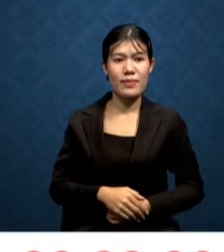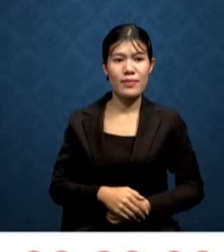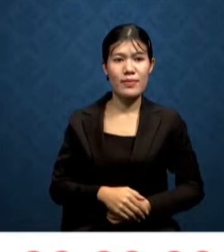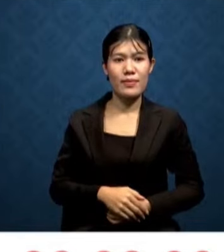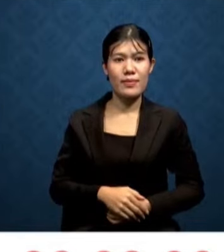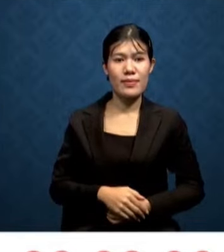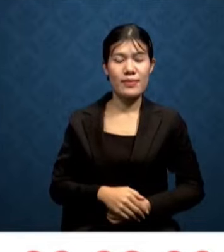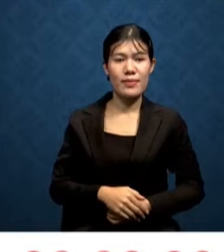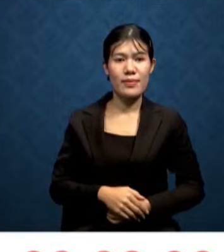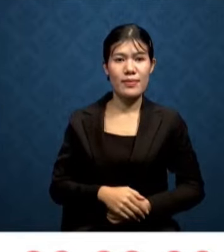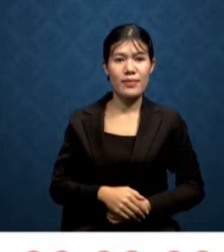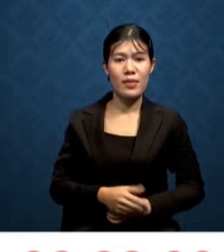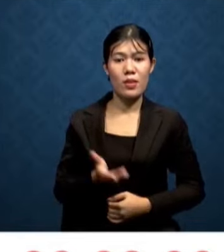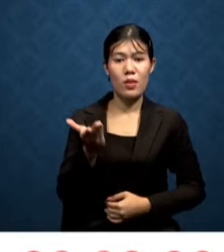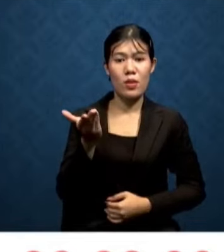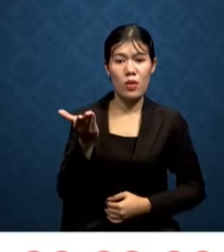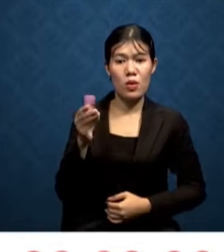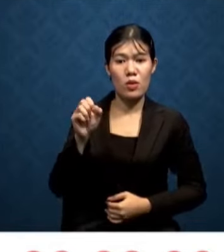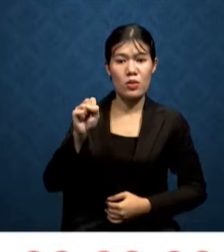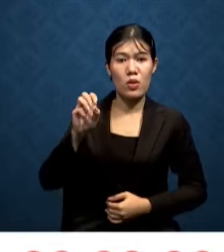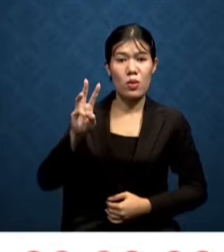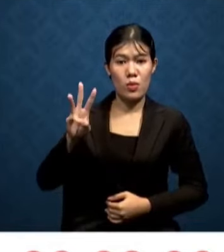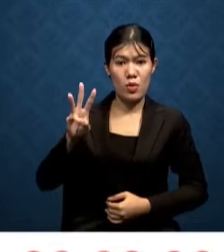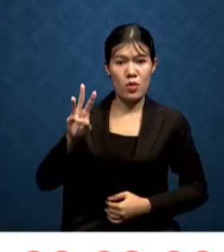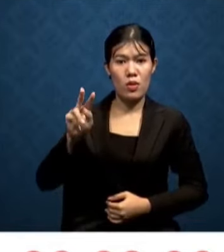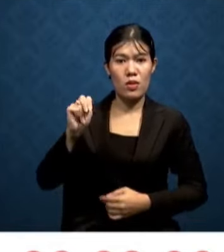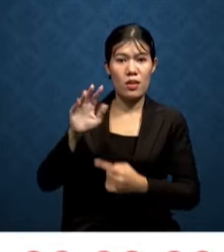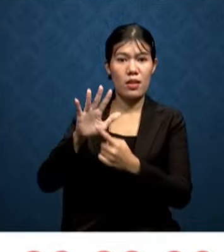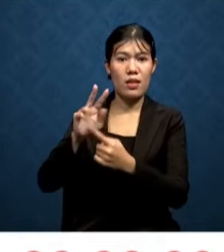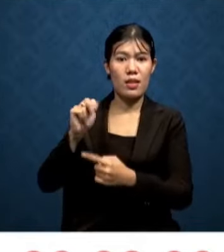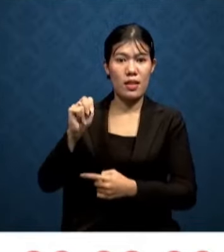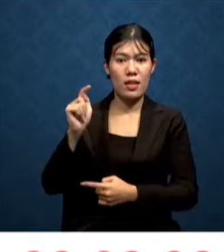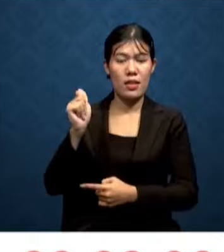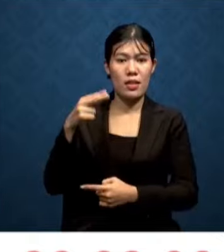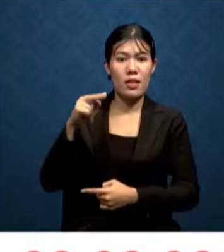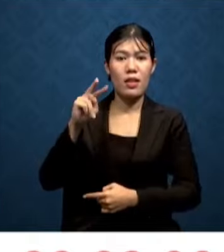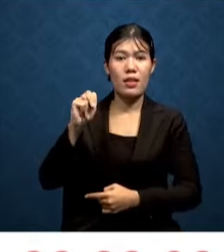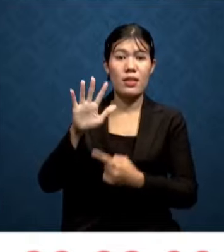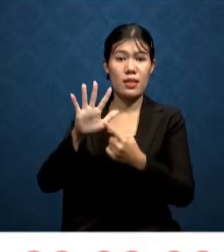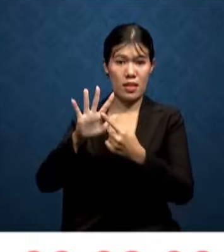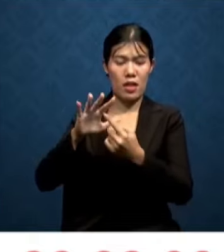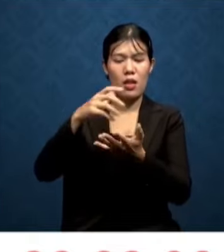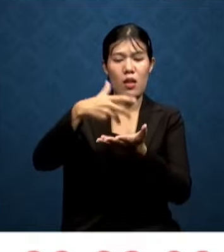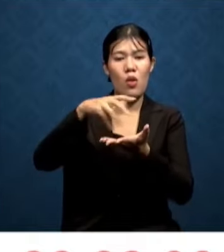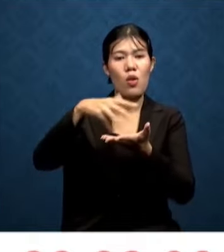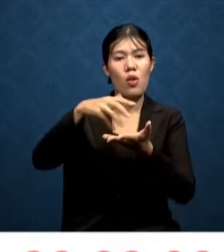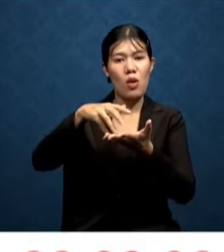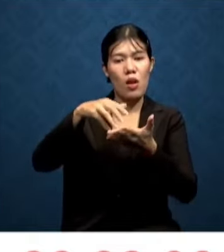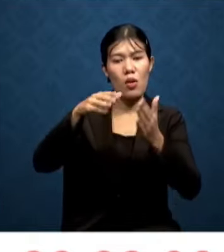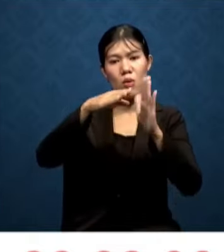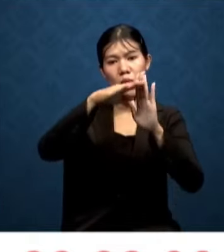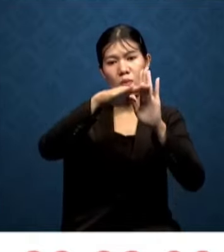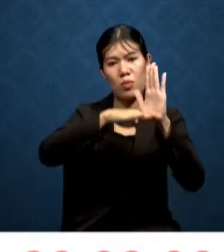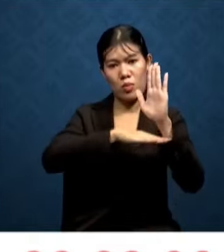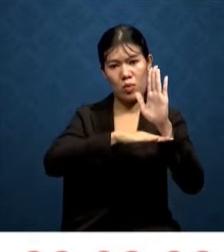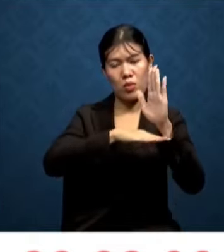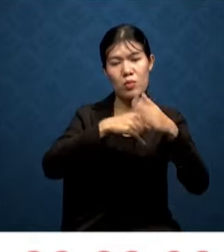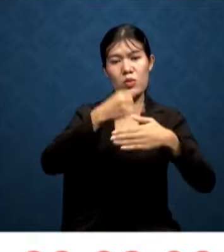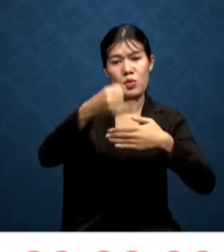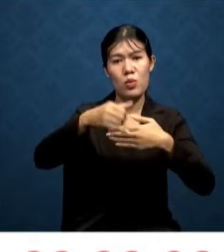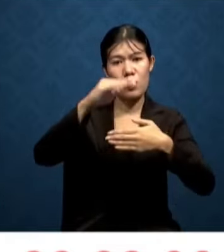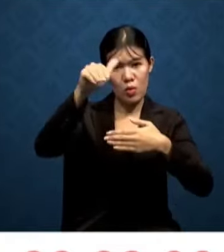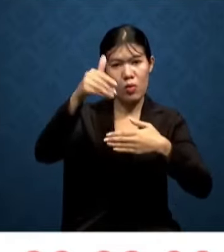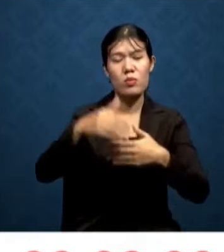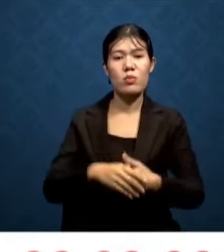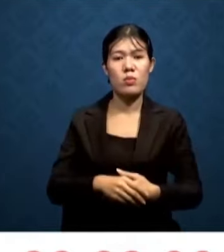ขอให้ท่านสว.นันทนานันทวโรภาสพูดให้จบก่อนดีไหมคะแค่ฟังท่านพูดจบคงจะไม่เสียเวลามาก